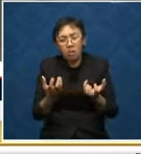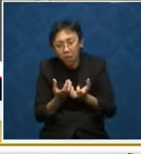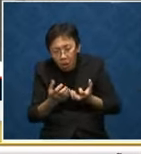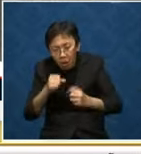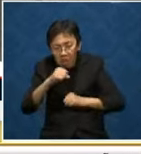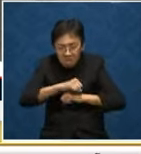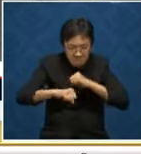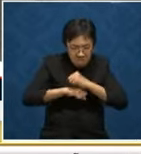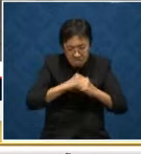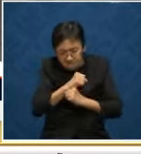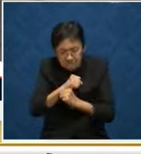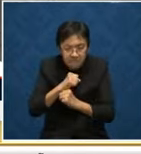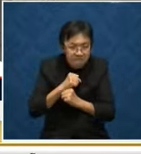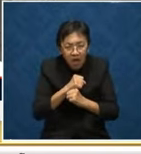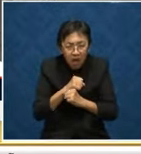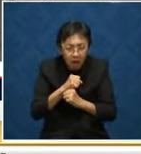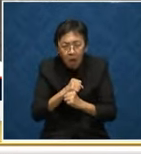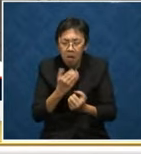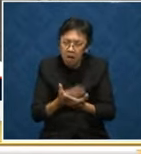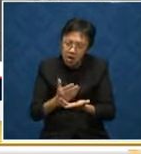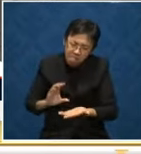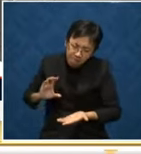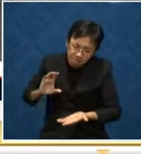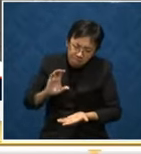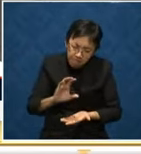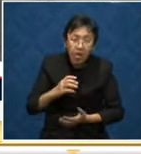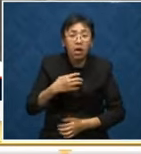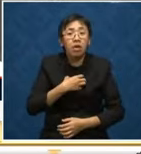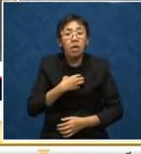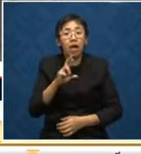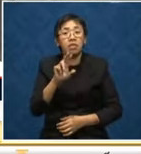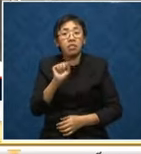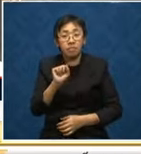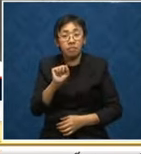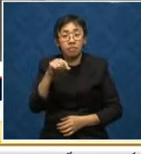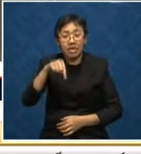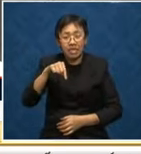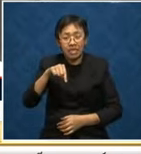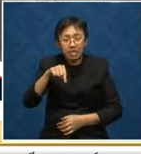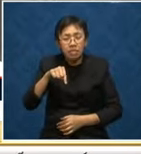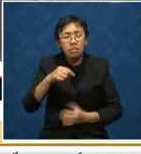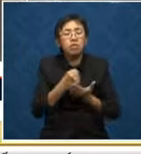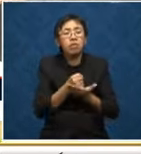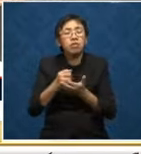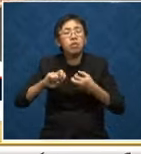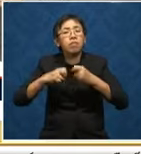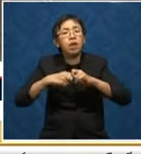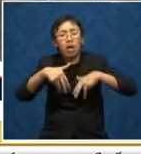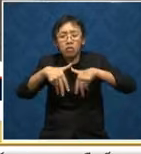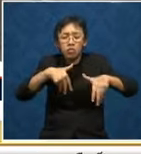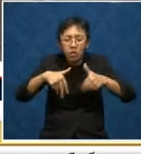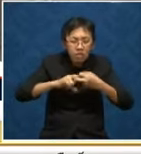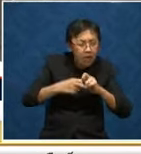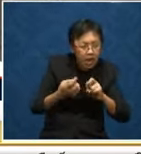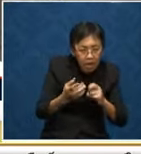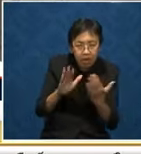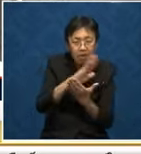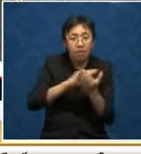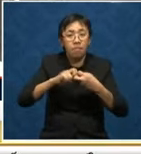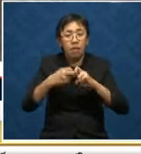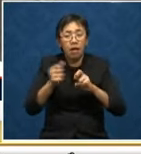และทุ่มเททรัพยากรทุกอย่างเพื่อให้สภาเป็นทางออกของปัญหาของประเทศและเป็นสถาบันห